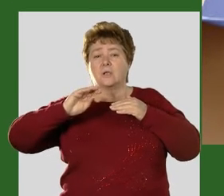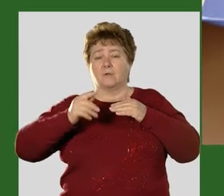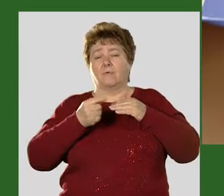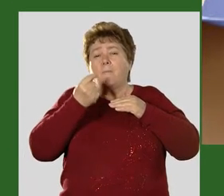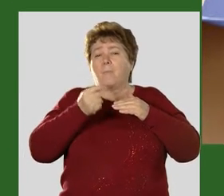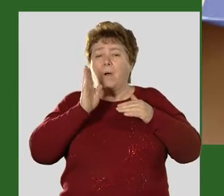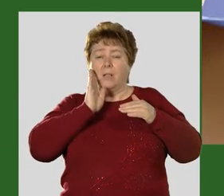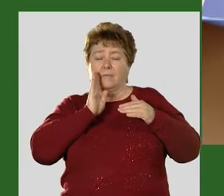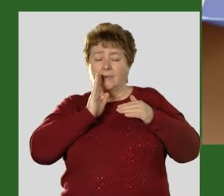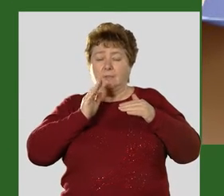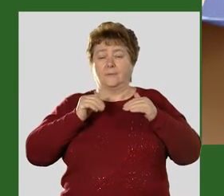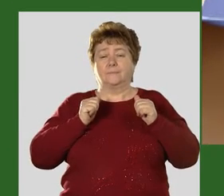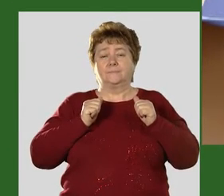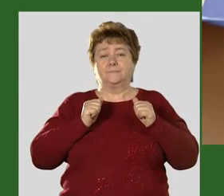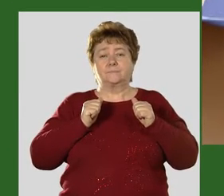материковая